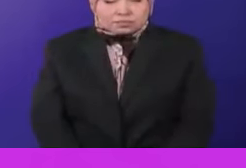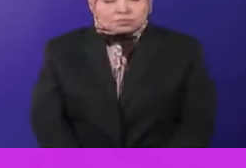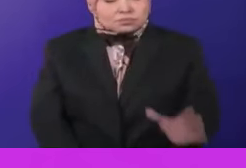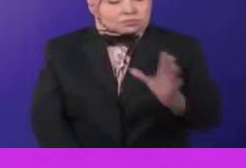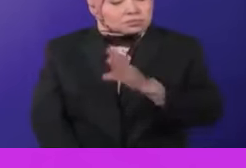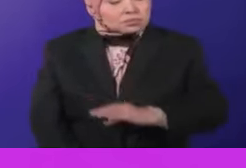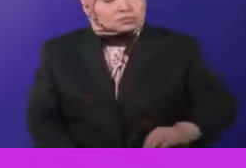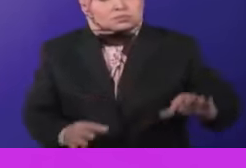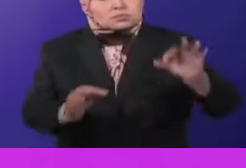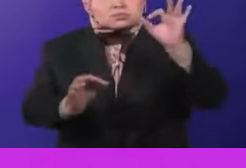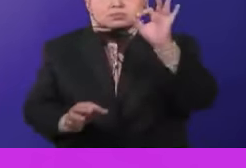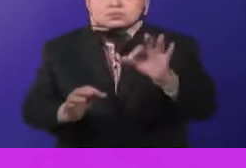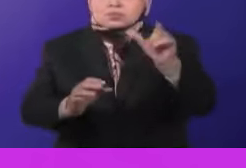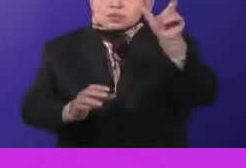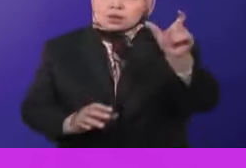وإن